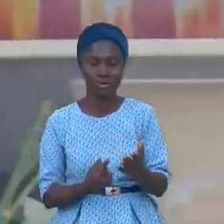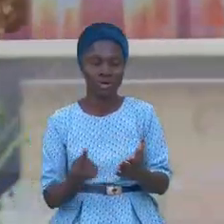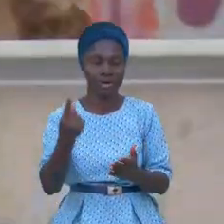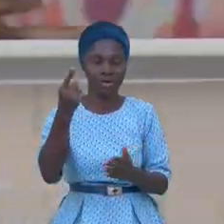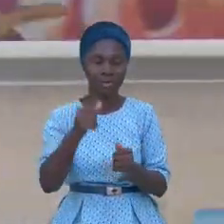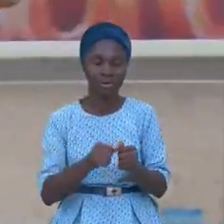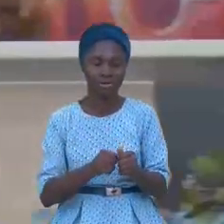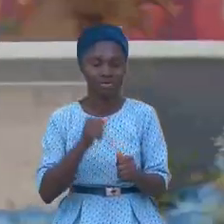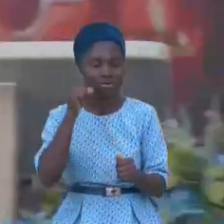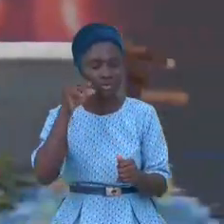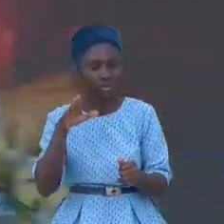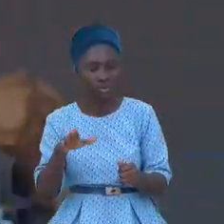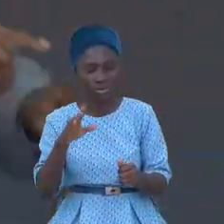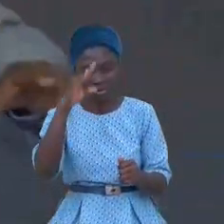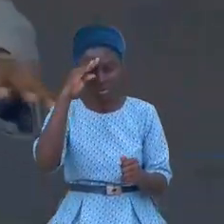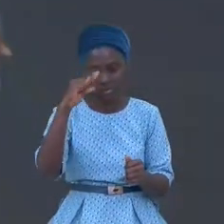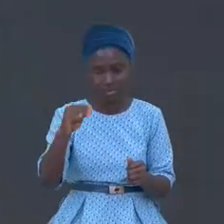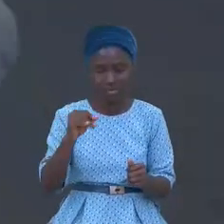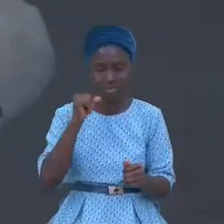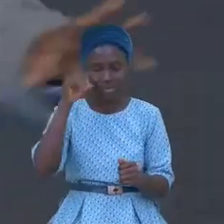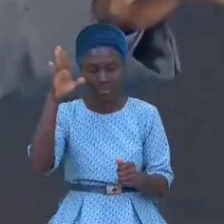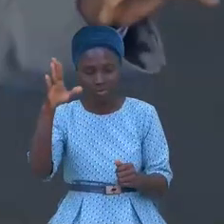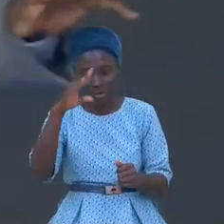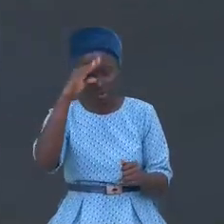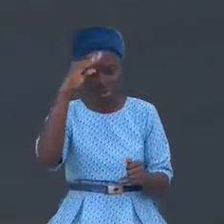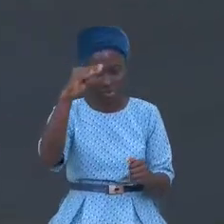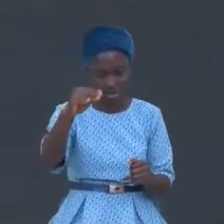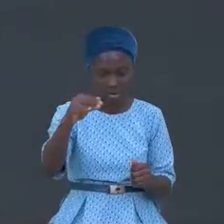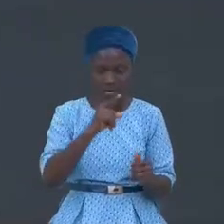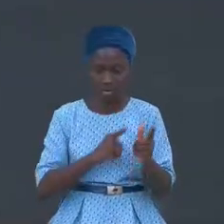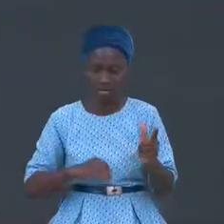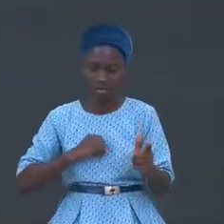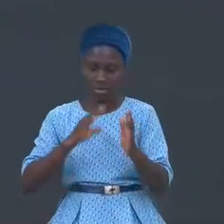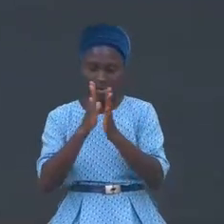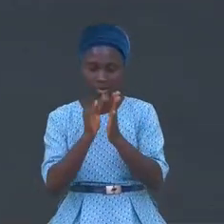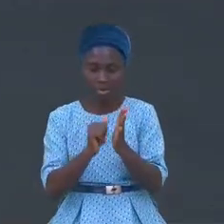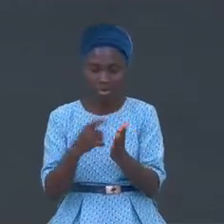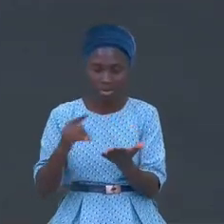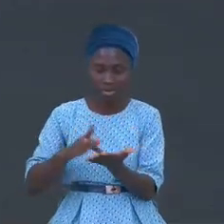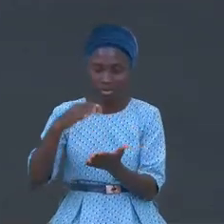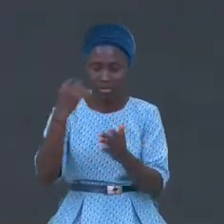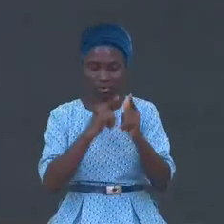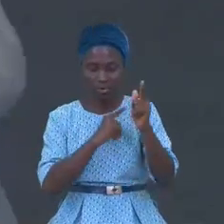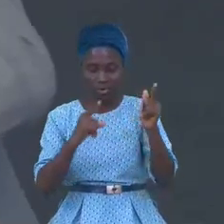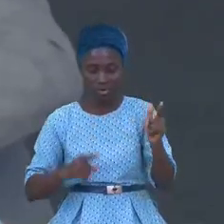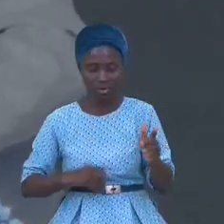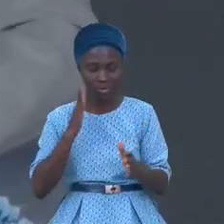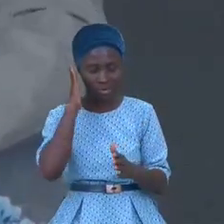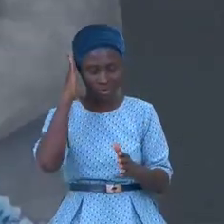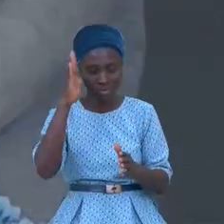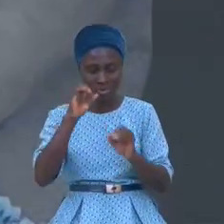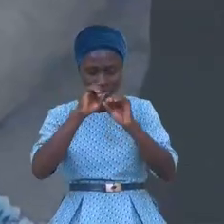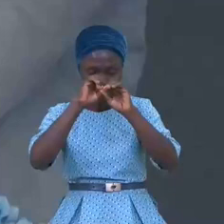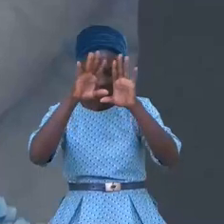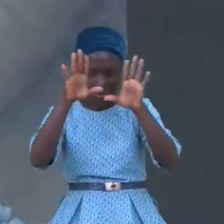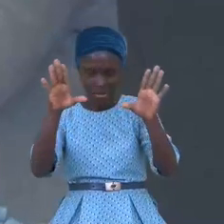chaque fille, chaque homme, chaque femme. Seigneur, je prie que la gloire du Seigneur brille